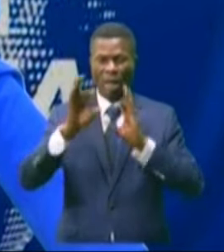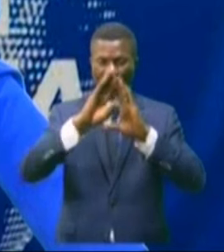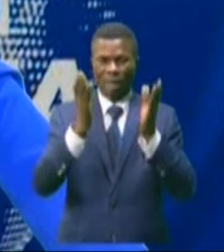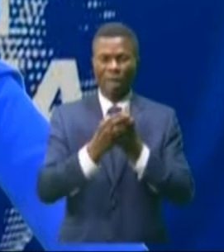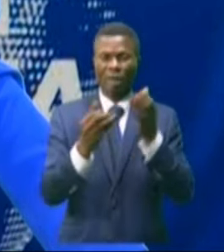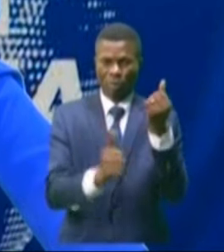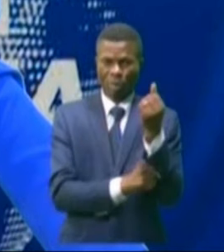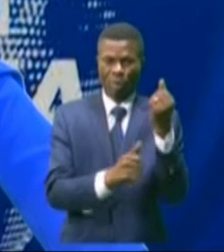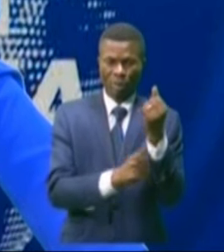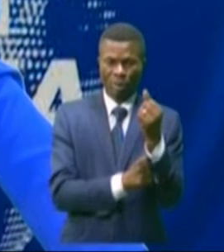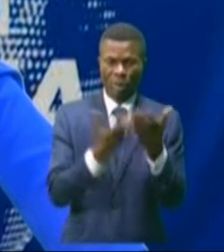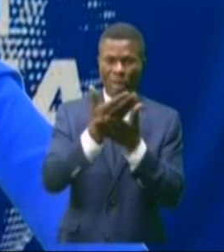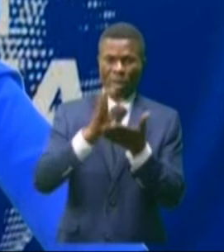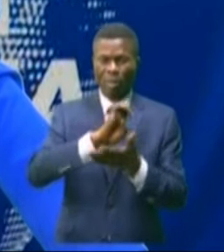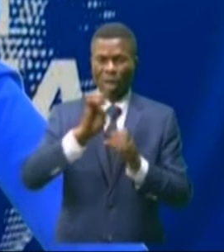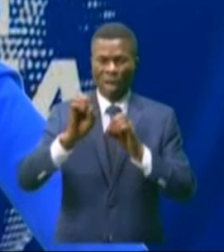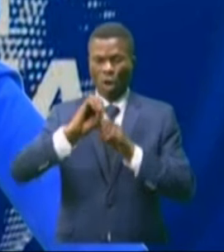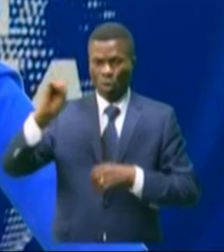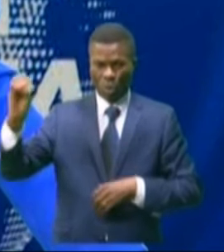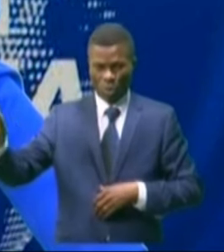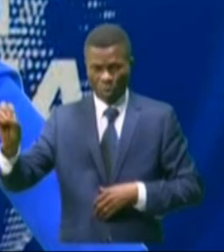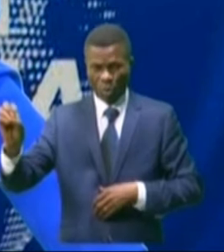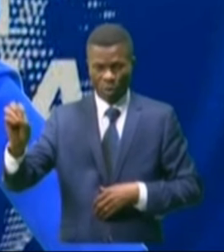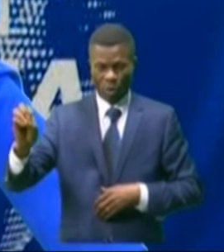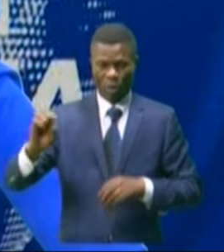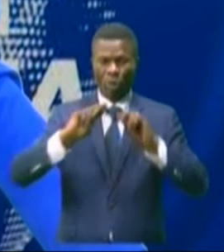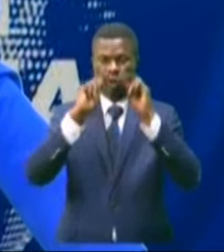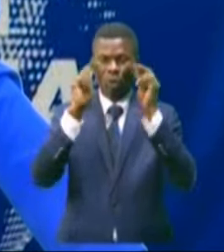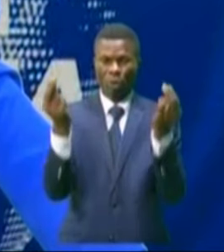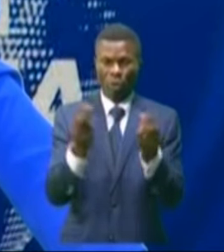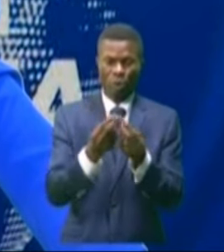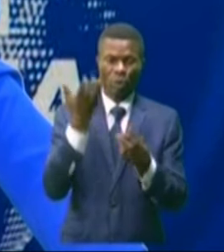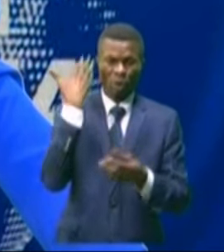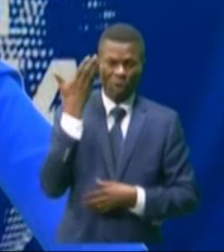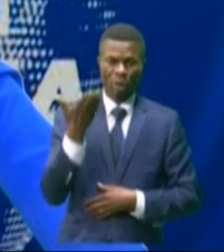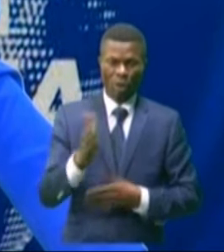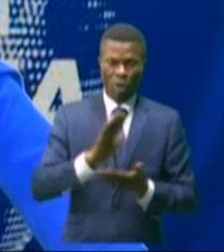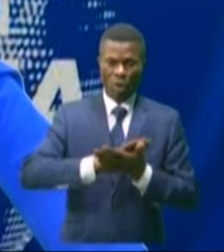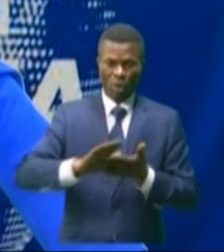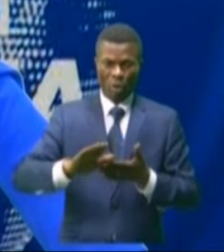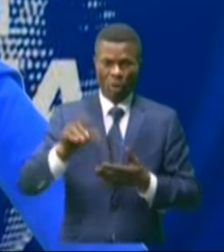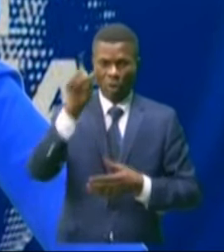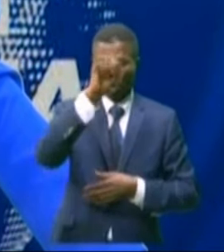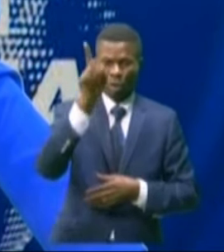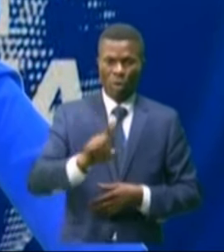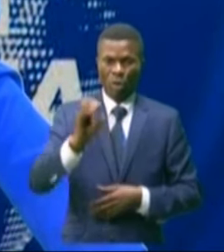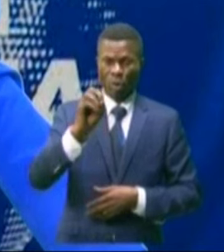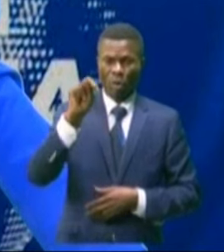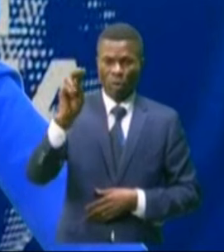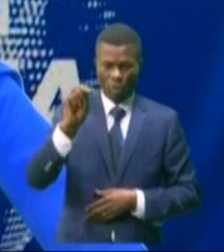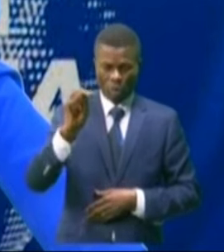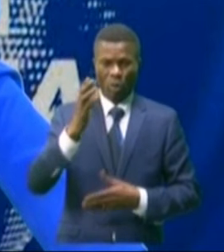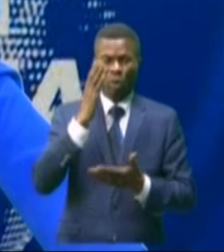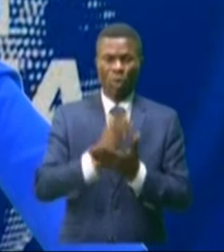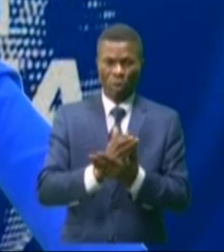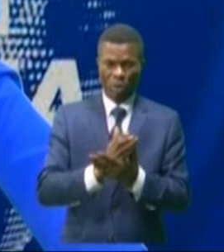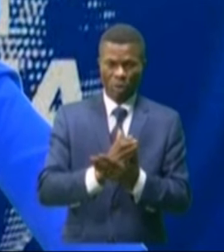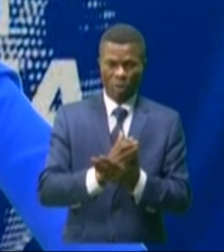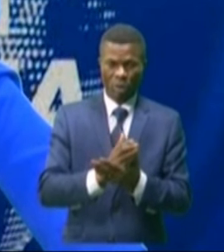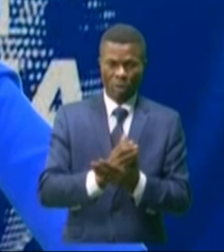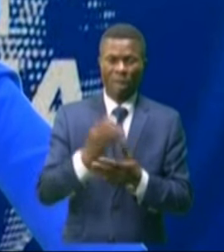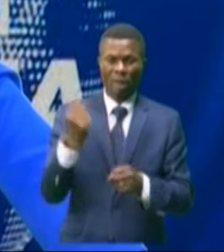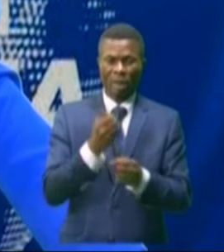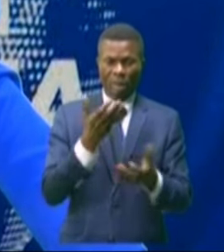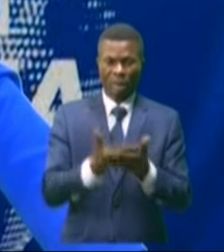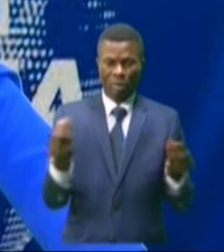abonnés de la partie ouest que son usine de traitement d'eau potable de l'ozone connaît des perturbations dans son